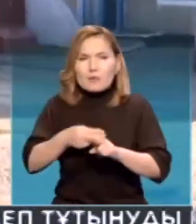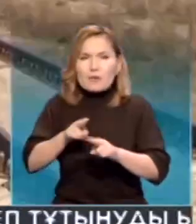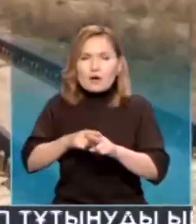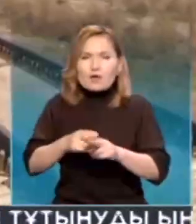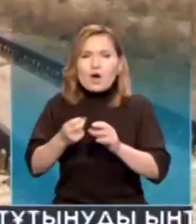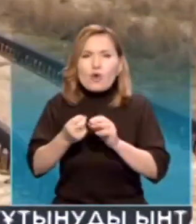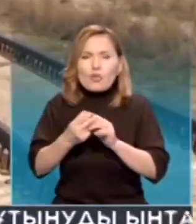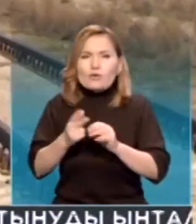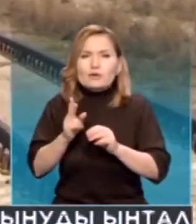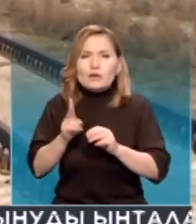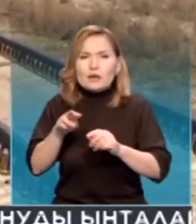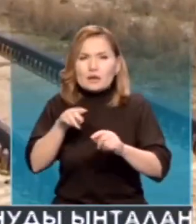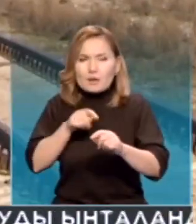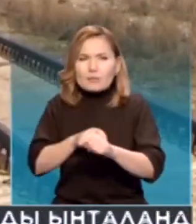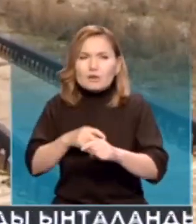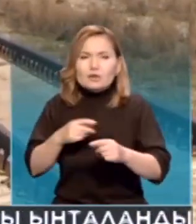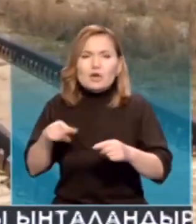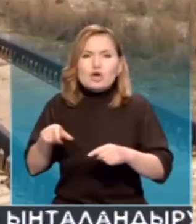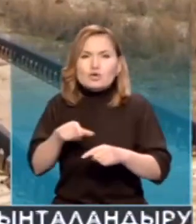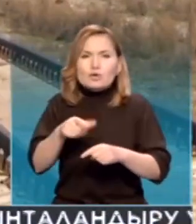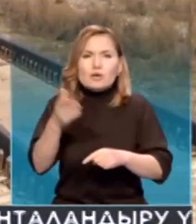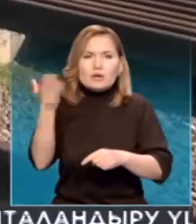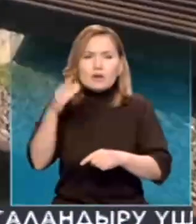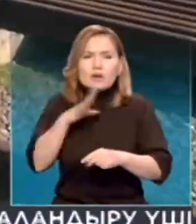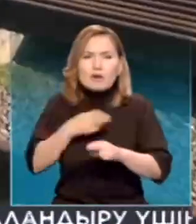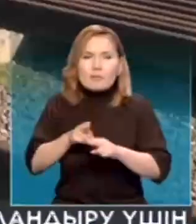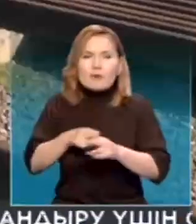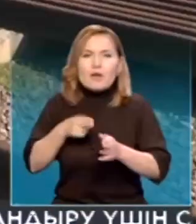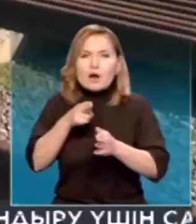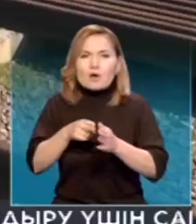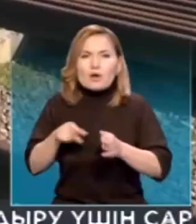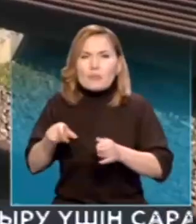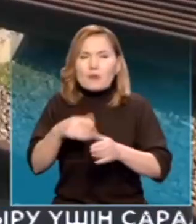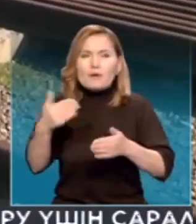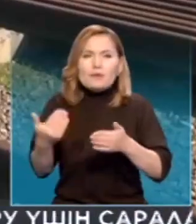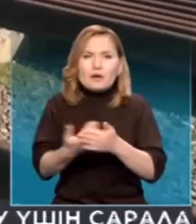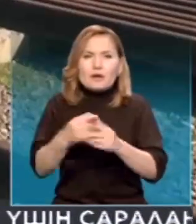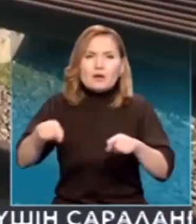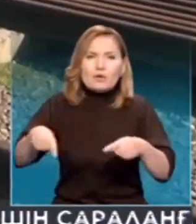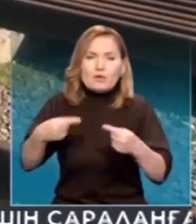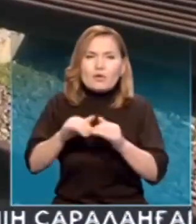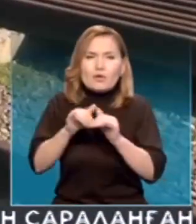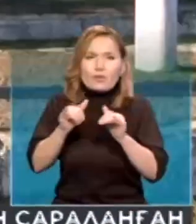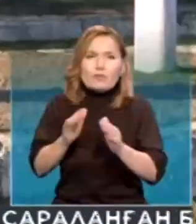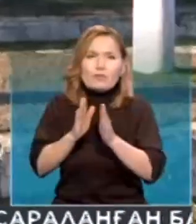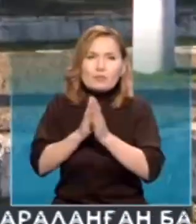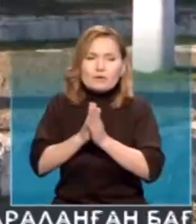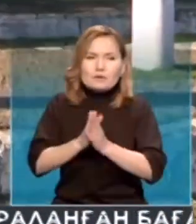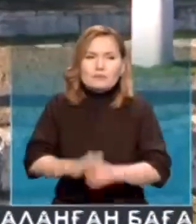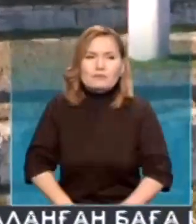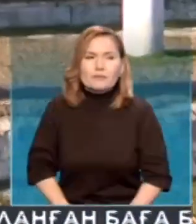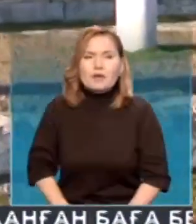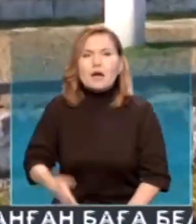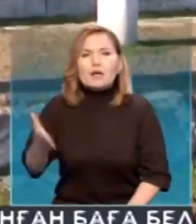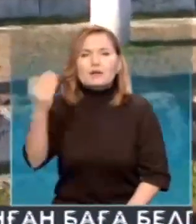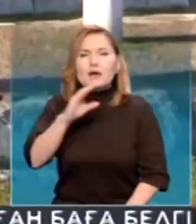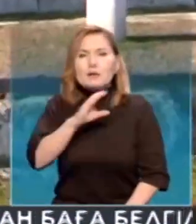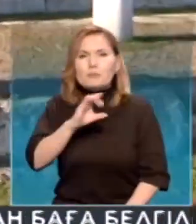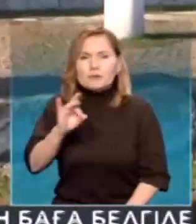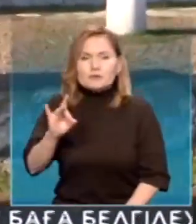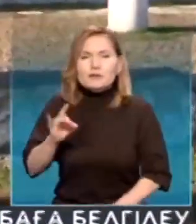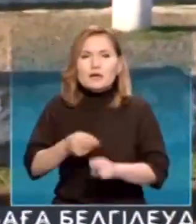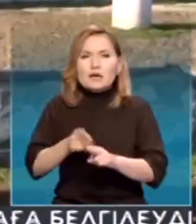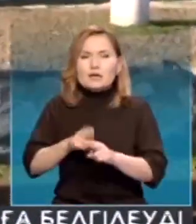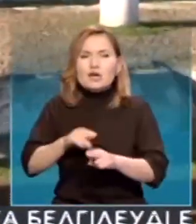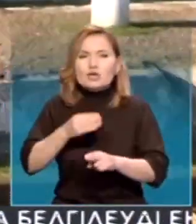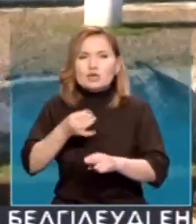13 шақырымдай шойын жол болды. Шаруалар осы темір жол қатынасын қайта қалпына келтіруді сұрайды. Кеңес үкіметі тұсында Жетісай